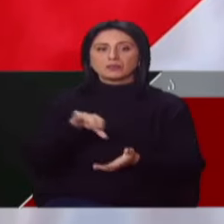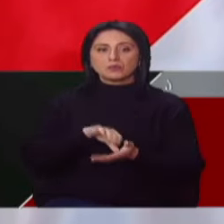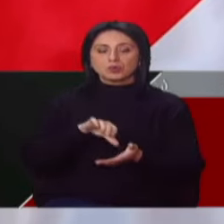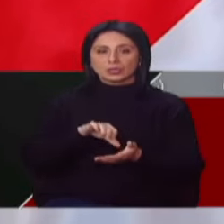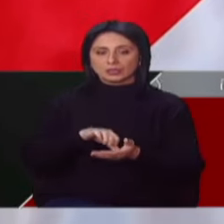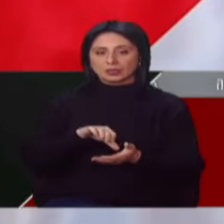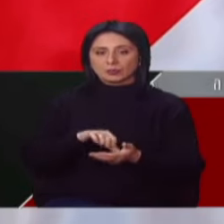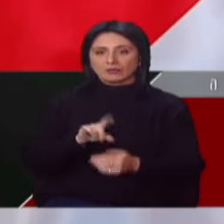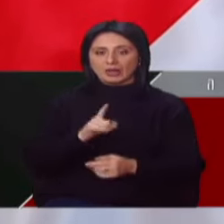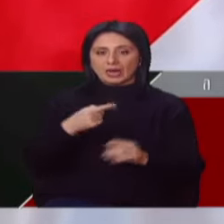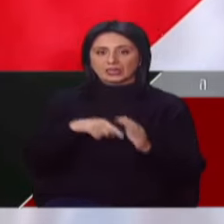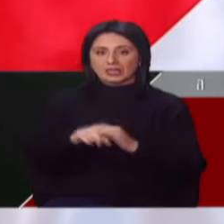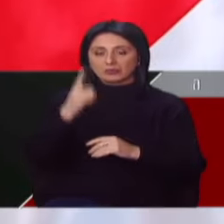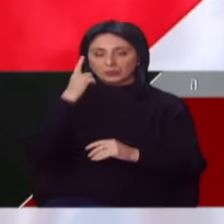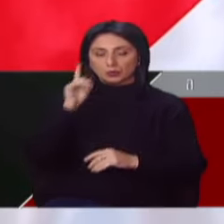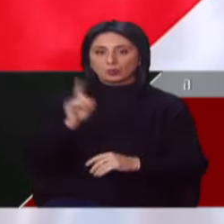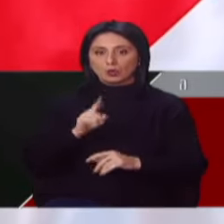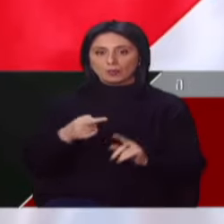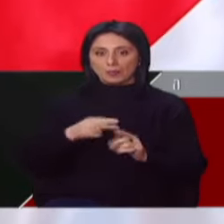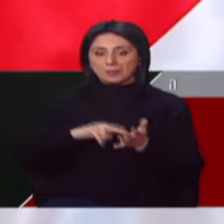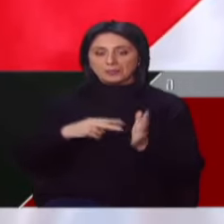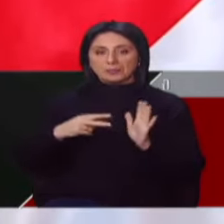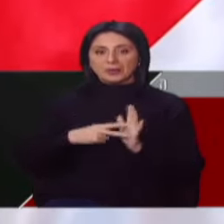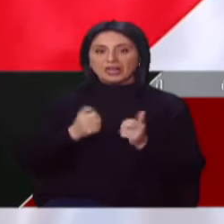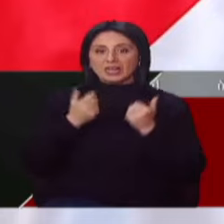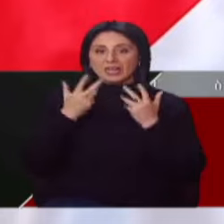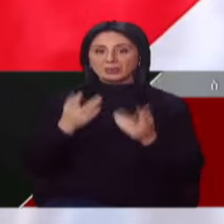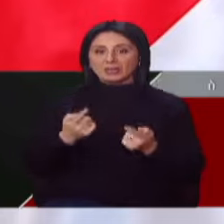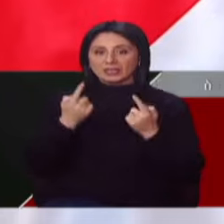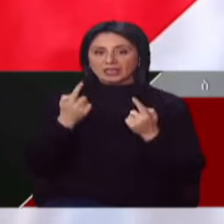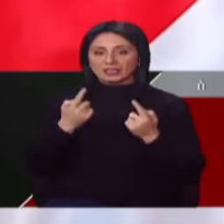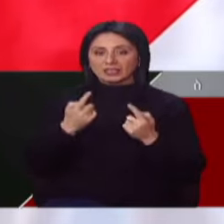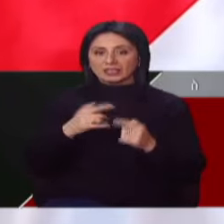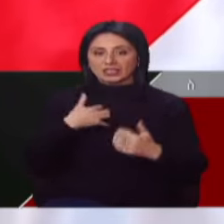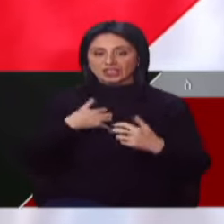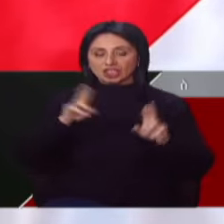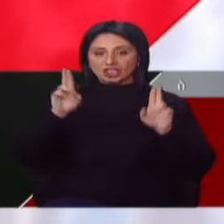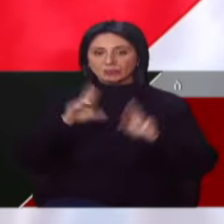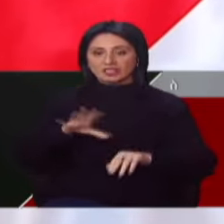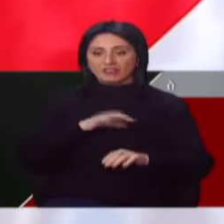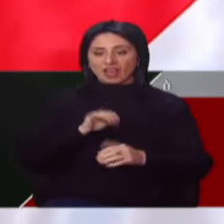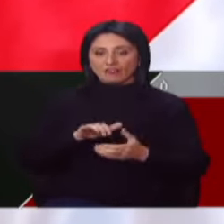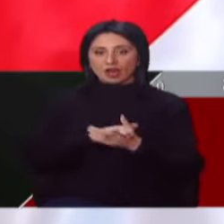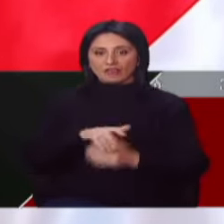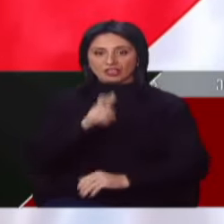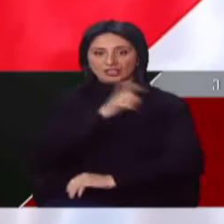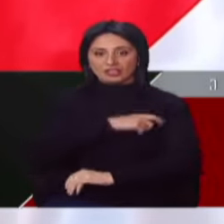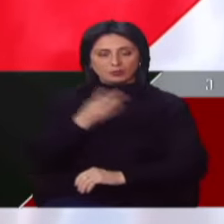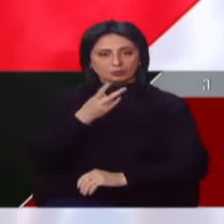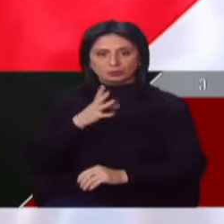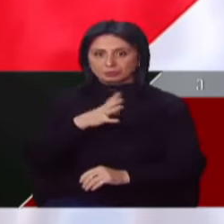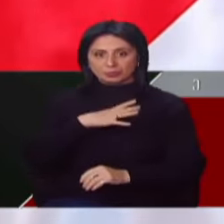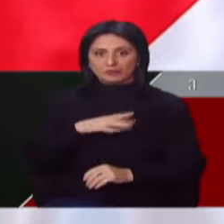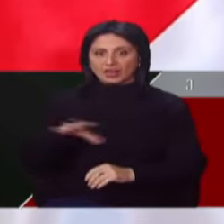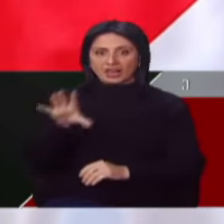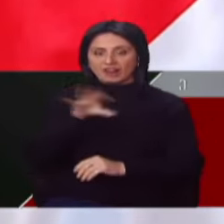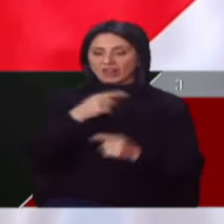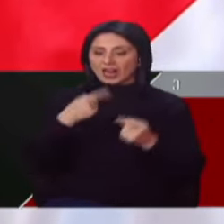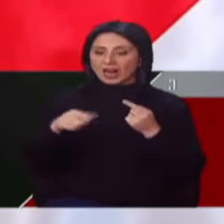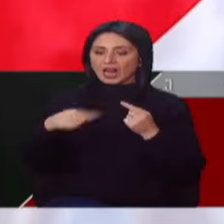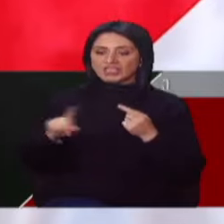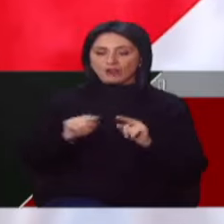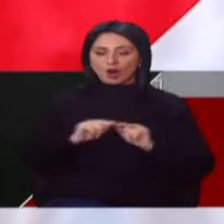მონაწილეობა, რადგან ფიქრობთ, რომ ამოცანა იმდენად დიდია, დაჩქარებული წესით გავხდეთ ევროკავშირის წევრი, ჩვენ ყველა განწყობა,